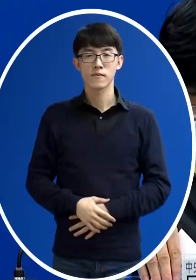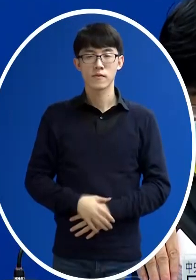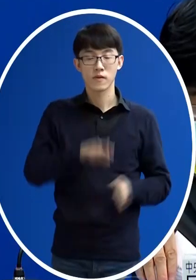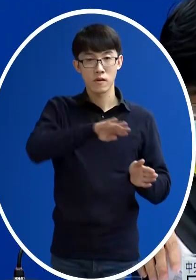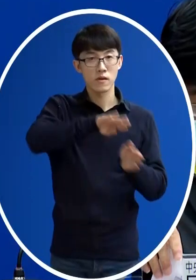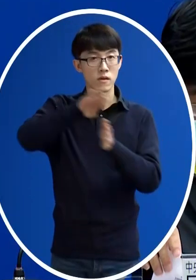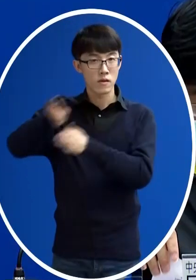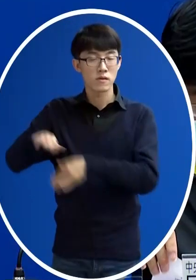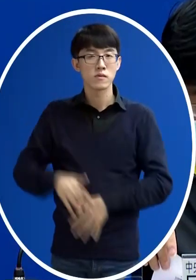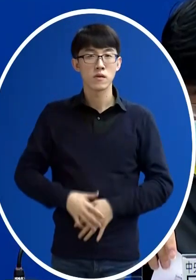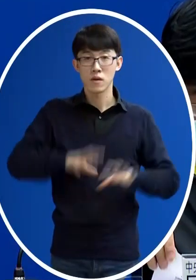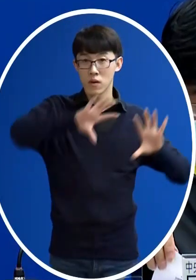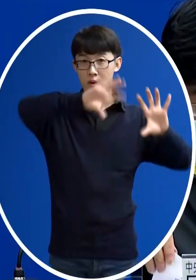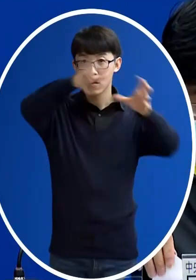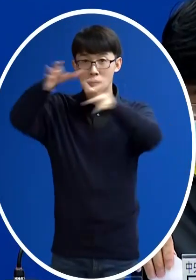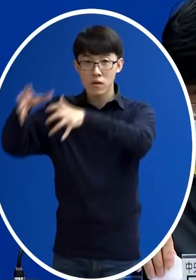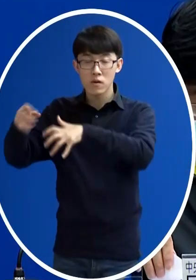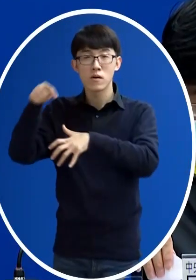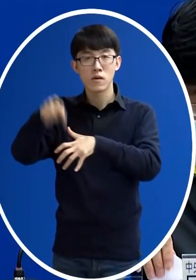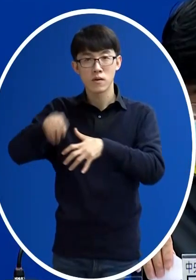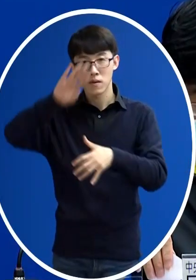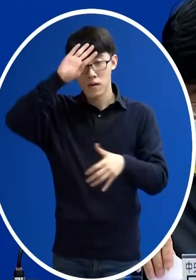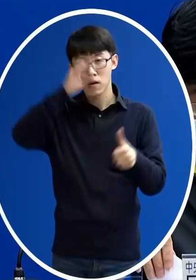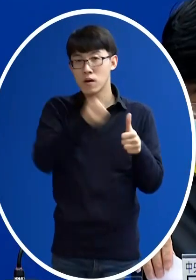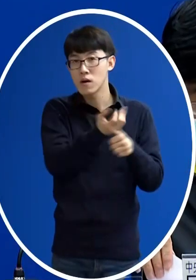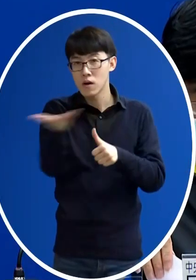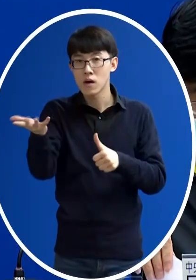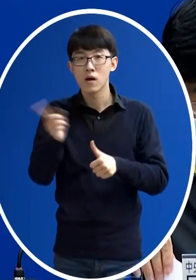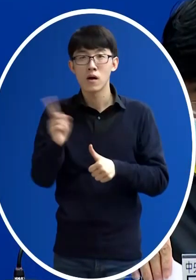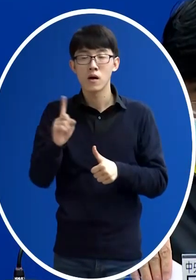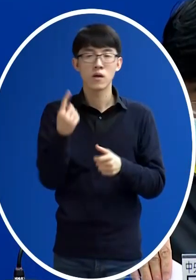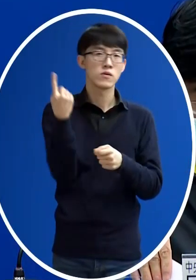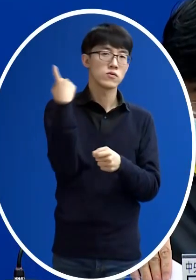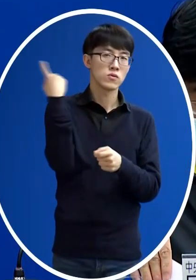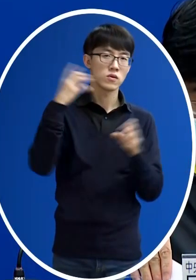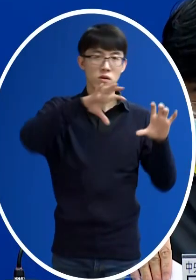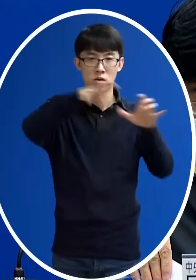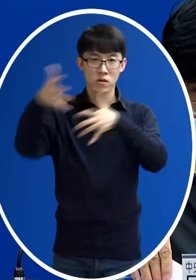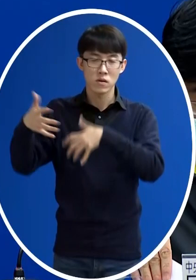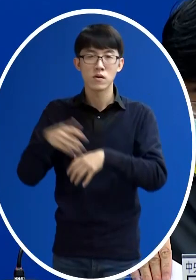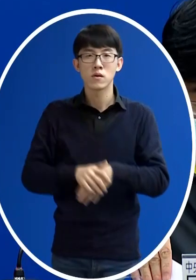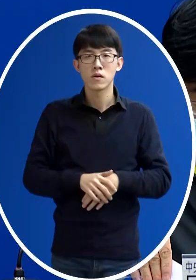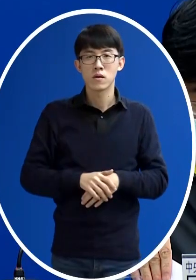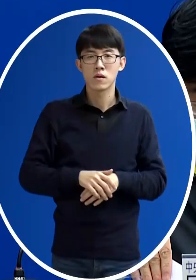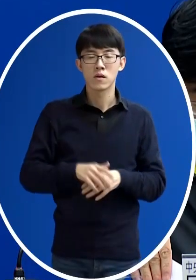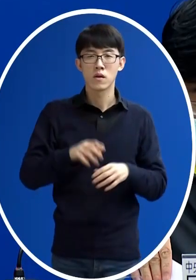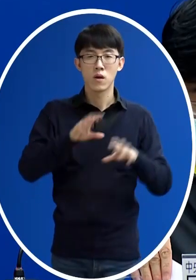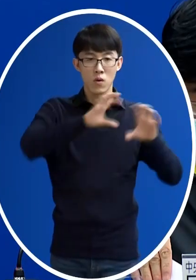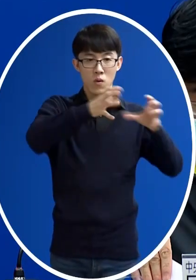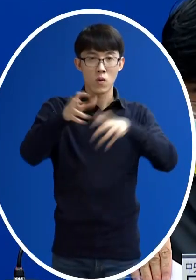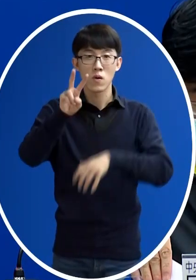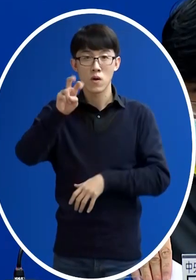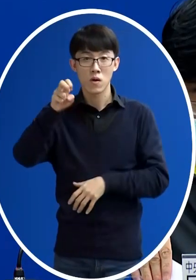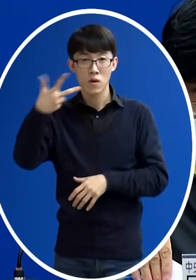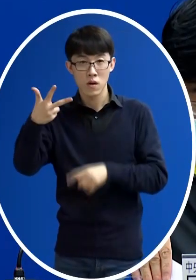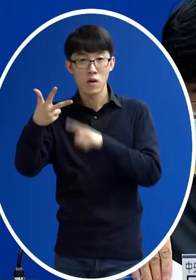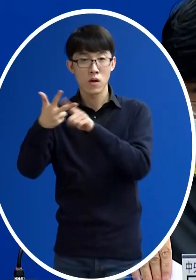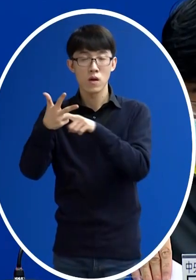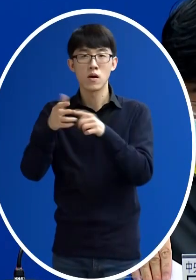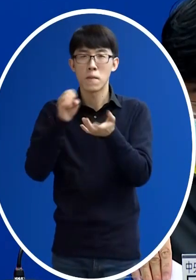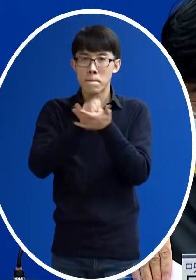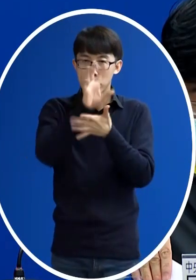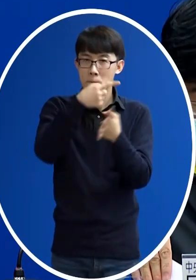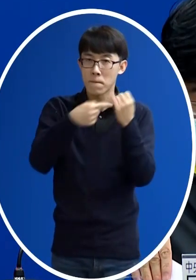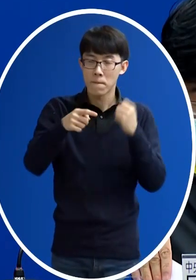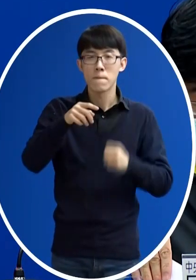那另外在国际疫情的部分哈，到昨天全球的统计哈，至少是27国总共报告了